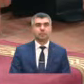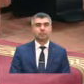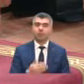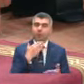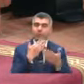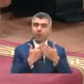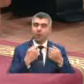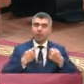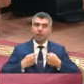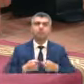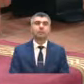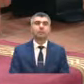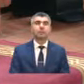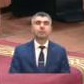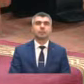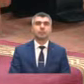الرئيس.